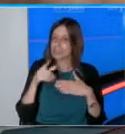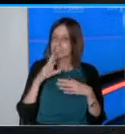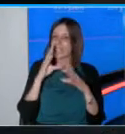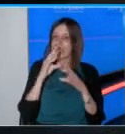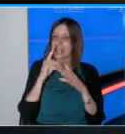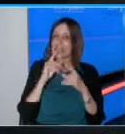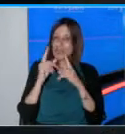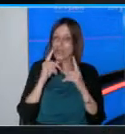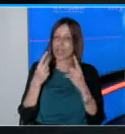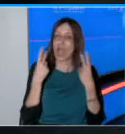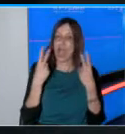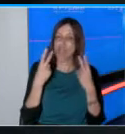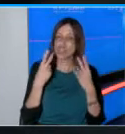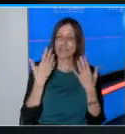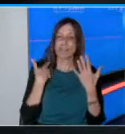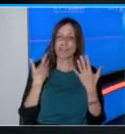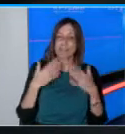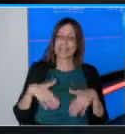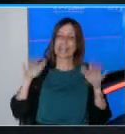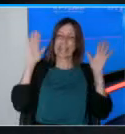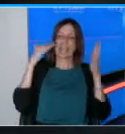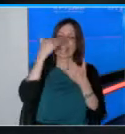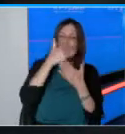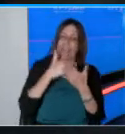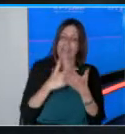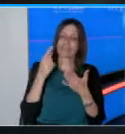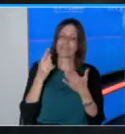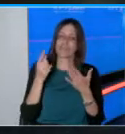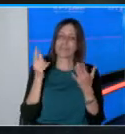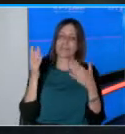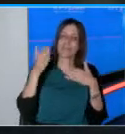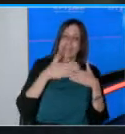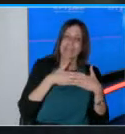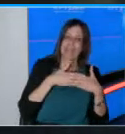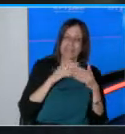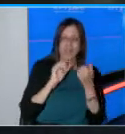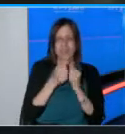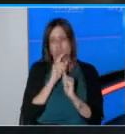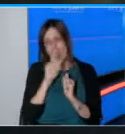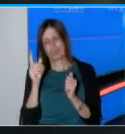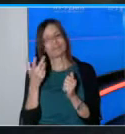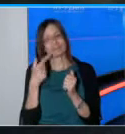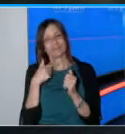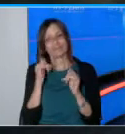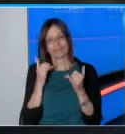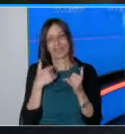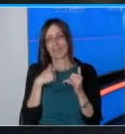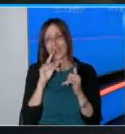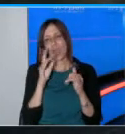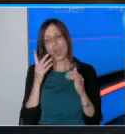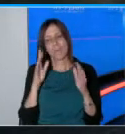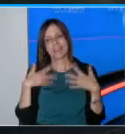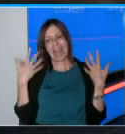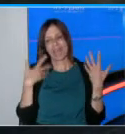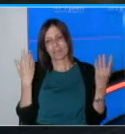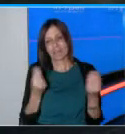נכנע לפטריארכיה ומתחתן, הוא אומר, פאק איט, את אמרת לו, אני רק מצטט אותך. בדיוק. אז כן, אני פחות מתלהבת מהעניין